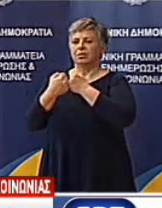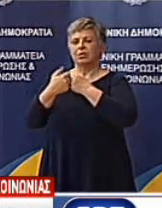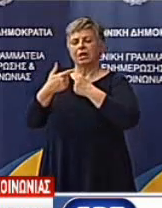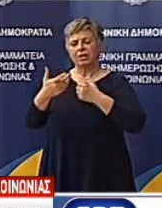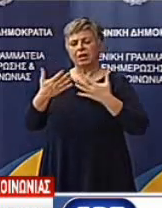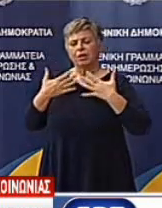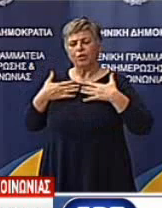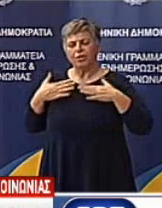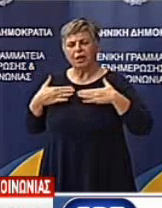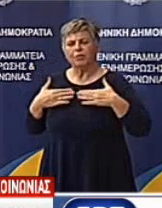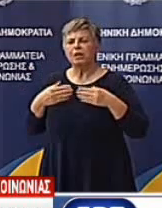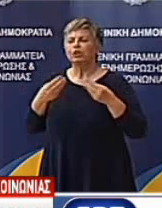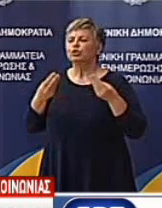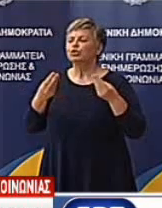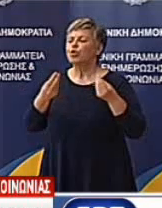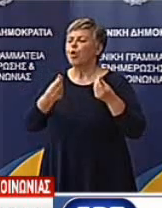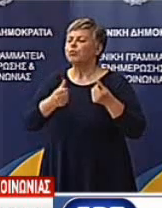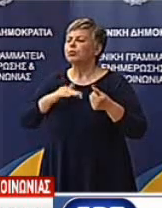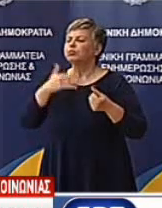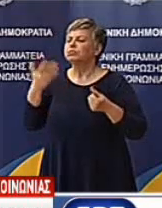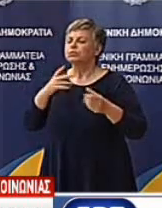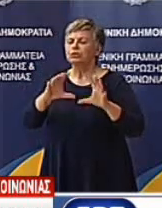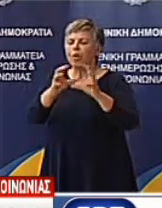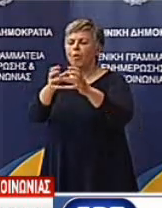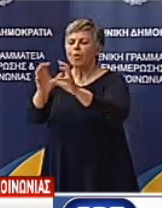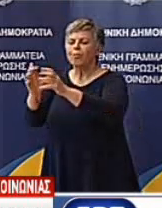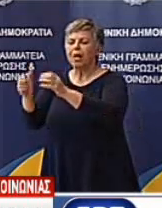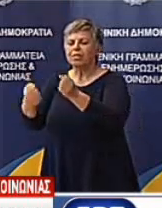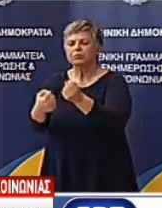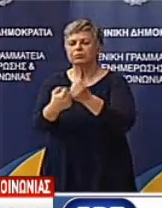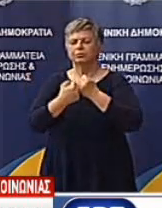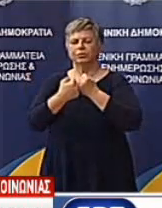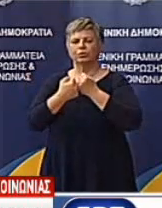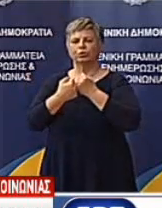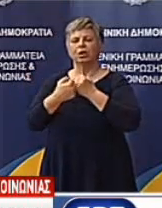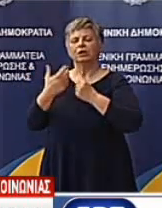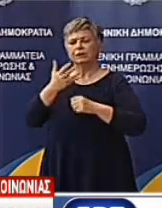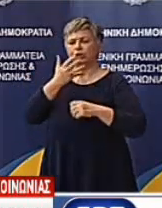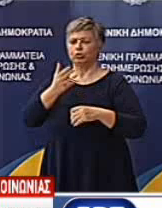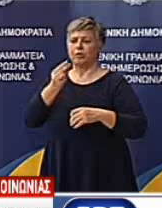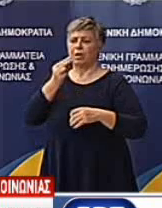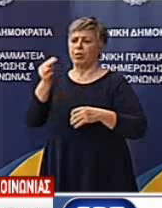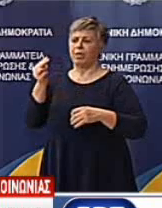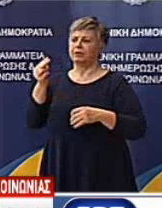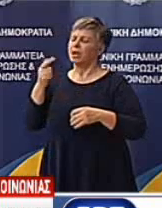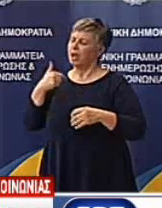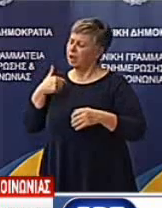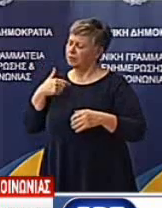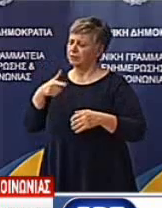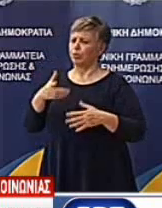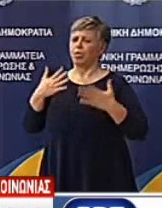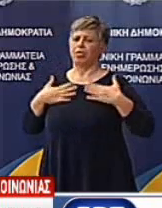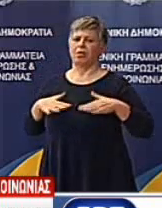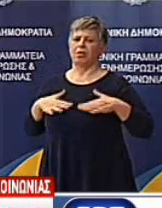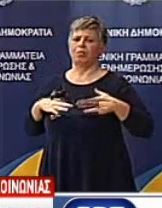με θετικό τρόπο, δηλαδή να συνεισφέρει η αντιπολίτευση σε κρίσιμα ζητήματα που το ζητάμε διαρκώς και που θέλει ένα αντικείμενο